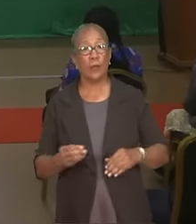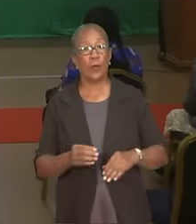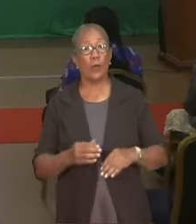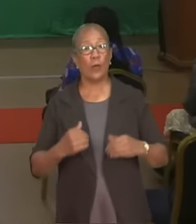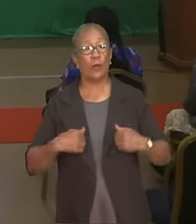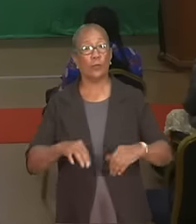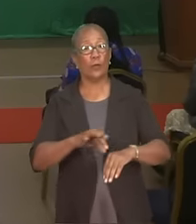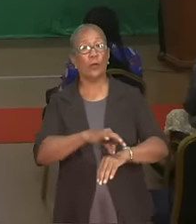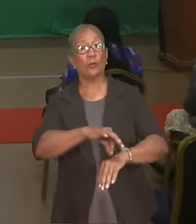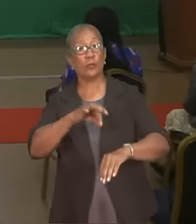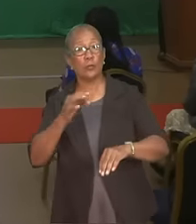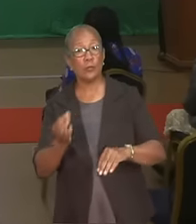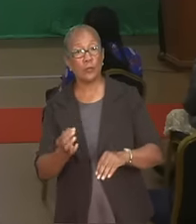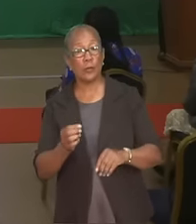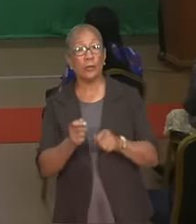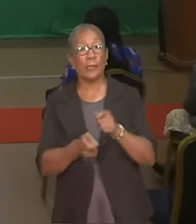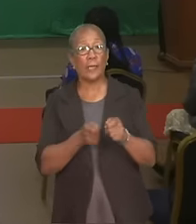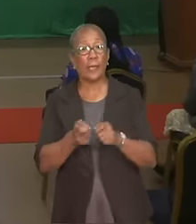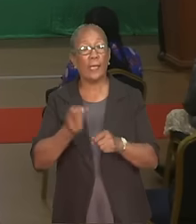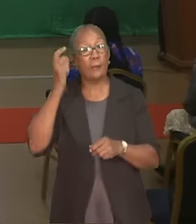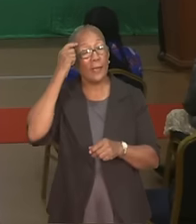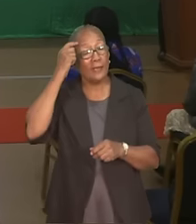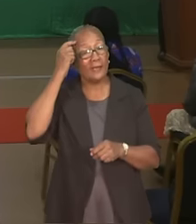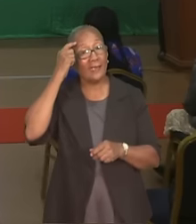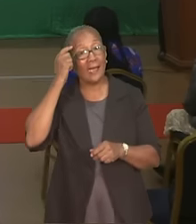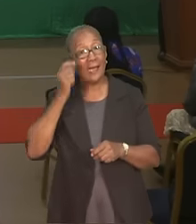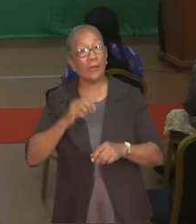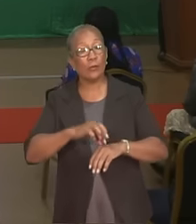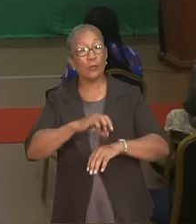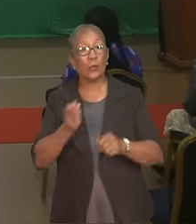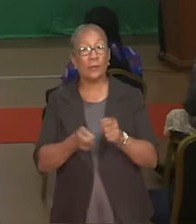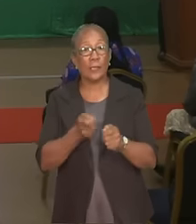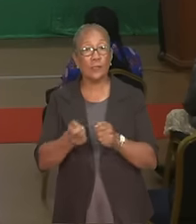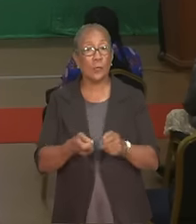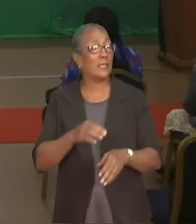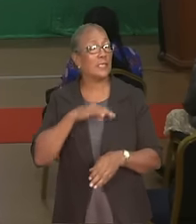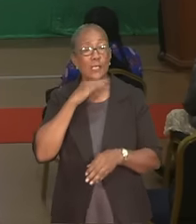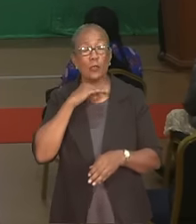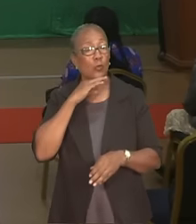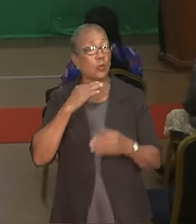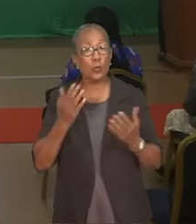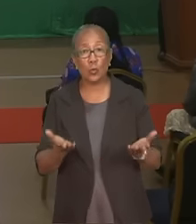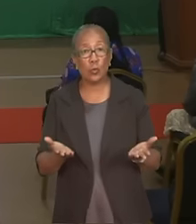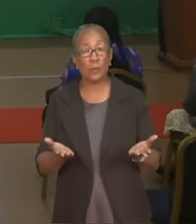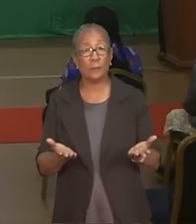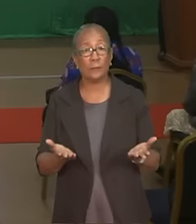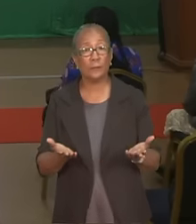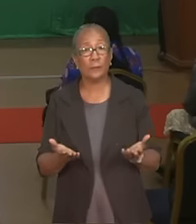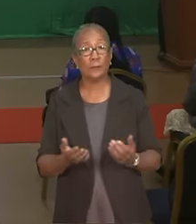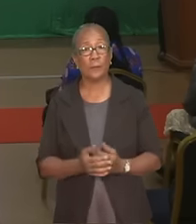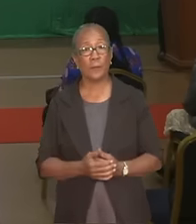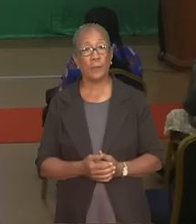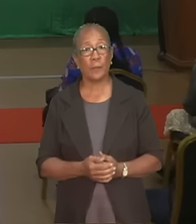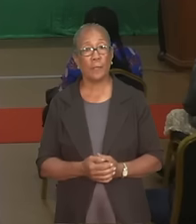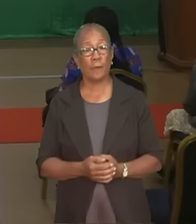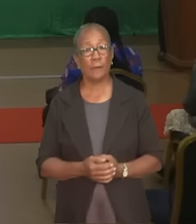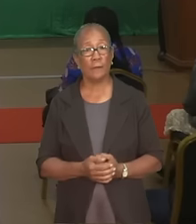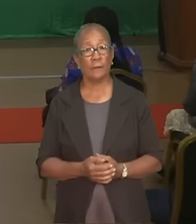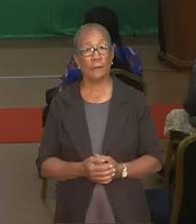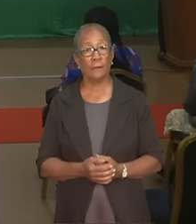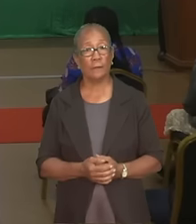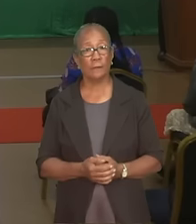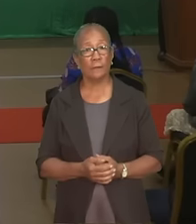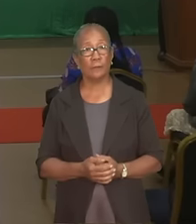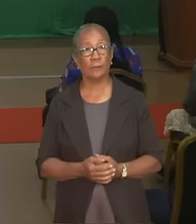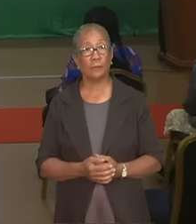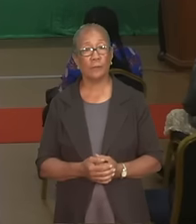worden aan mentale gezondheidszorg, maar dit alleen is niet voldoende, omdat de problemen van de mensen uiteenlopend zijn. De